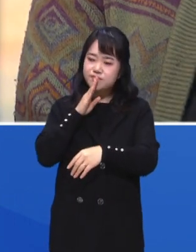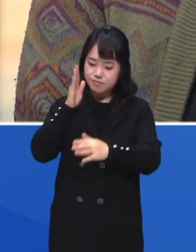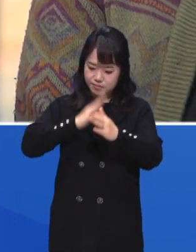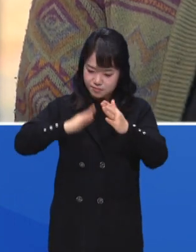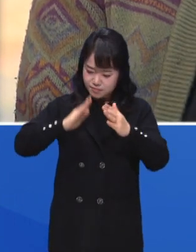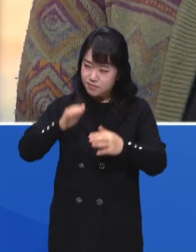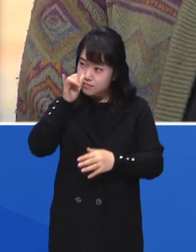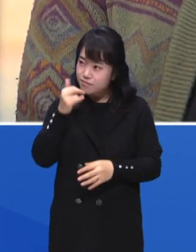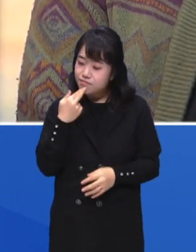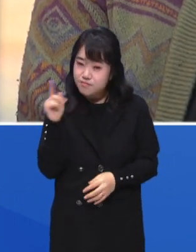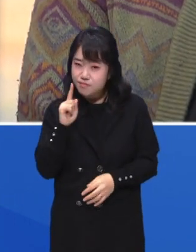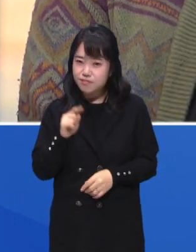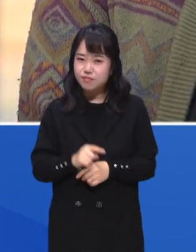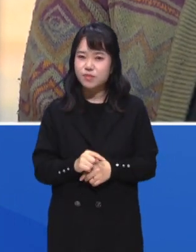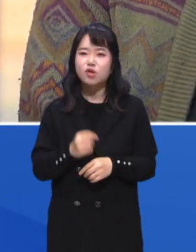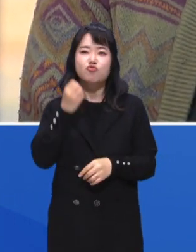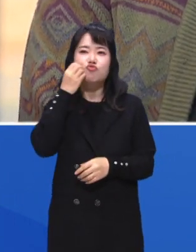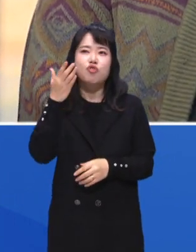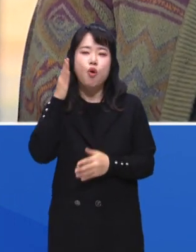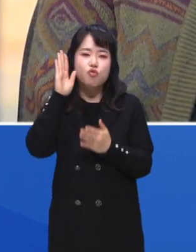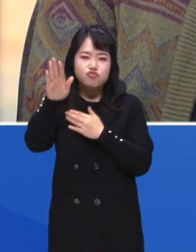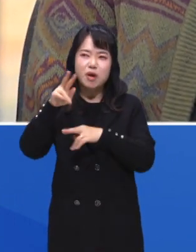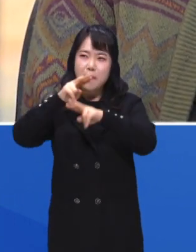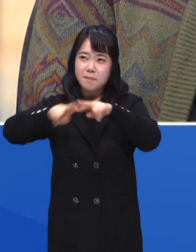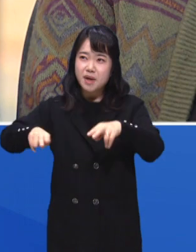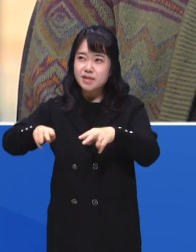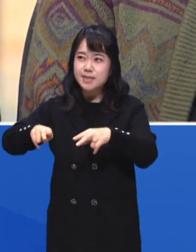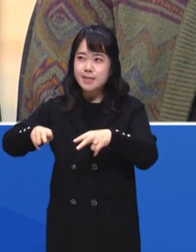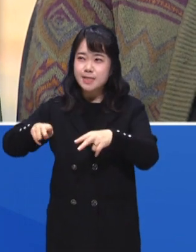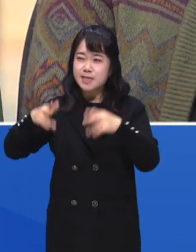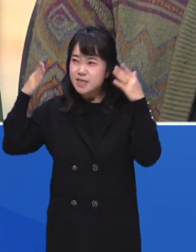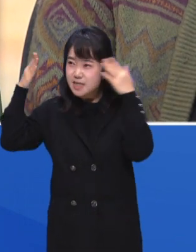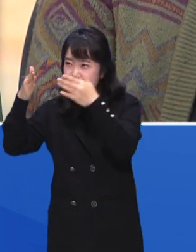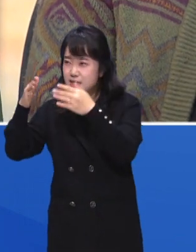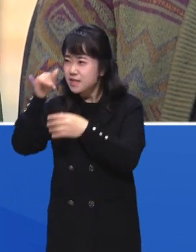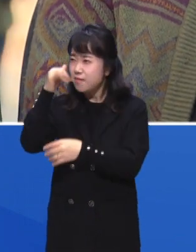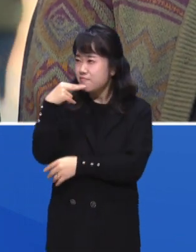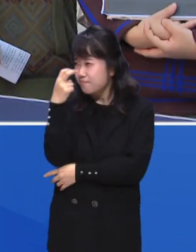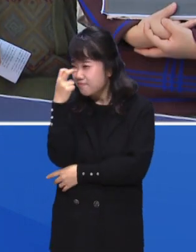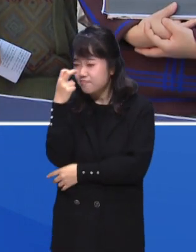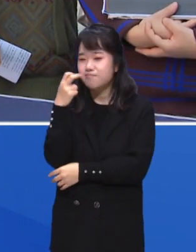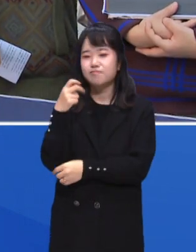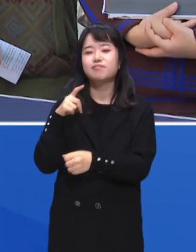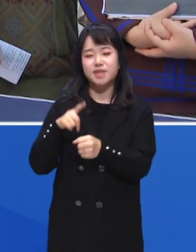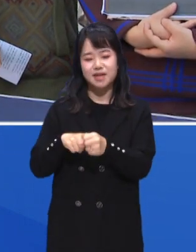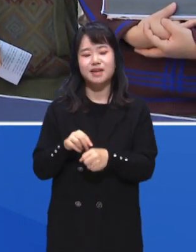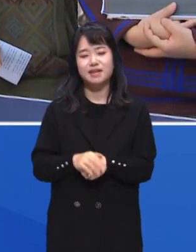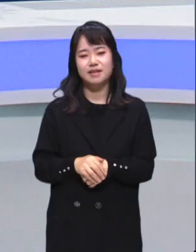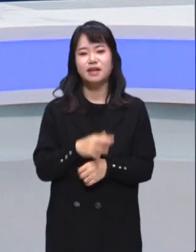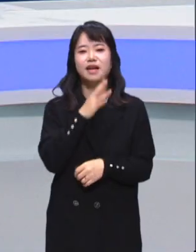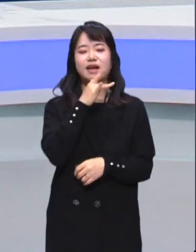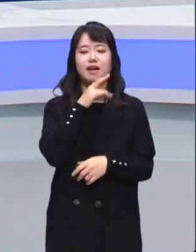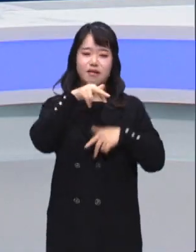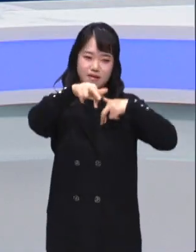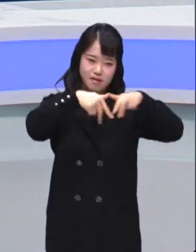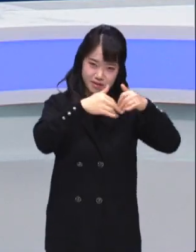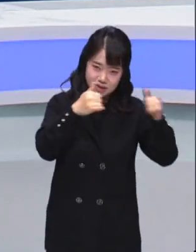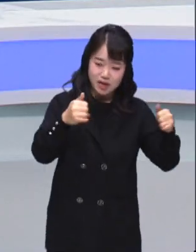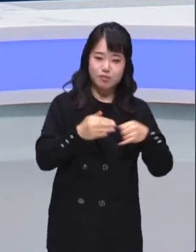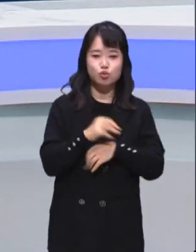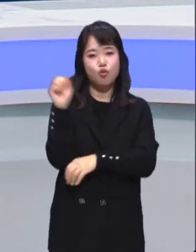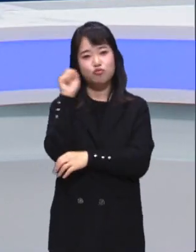그래서 폐지 수순이 되지 않게 하는 것이 좀 주요하다고 보고 있습니다 9월까지 보행자도 운전자 입장에서